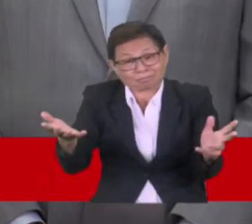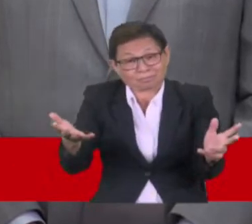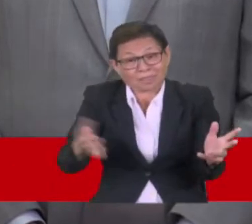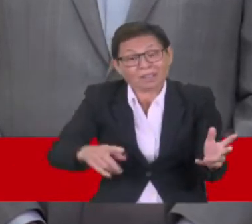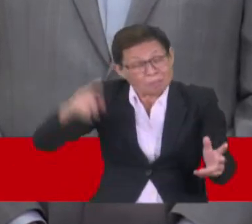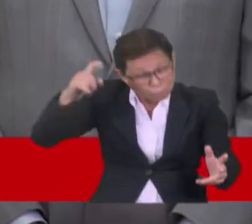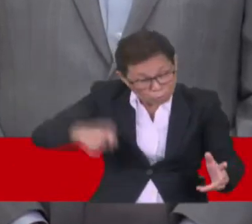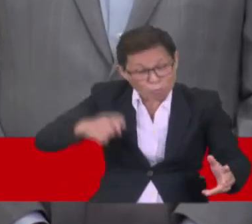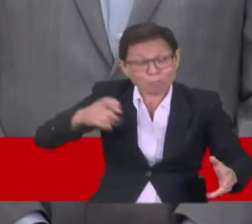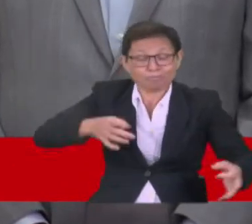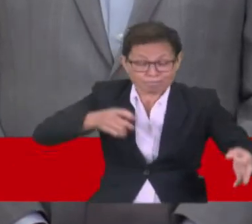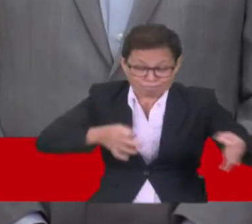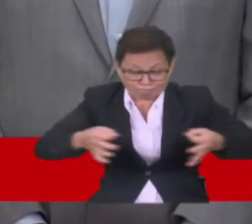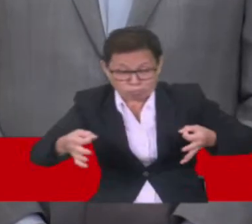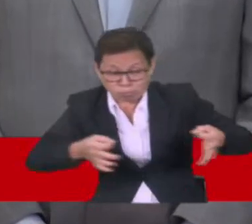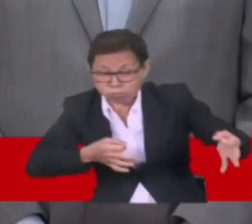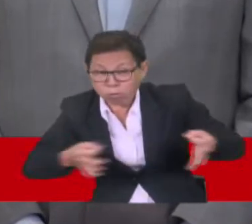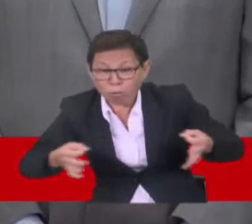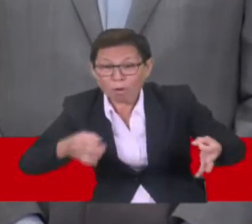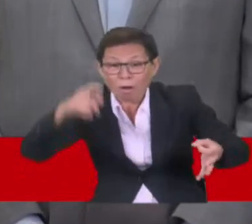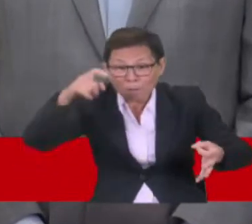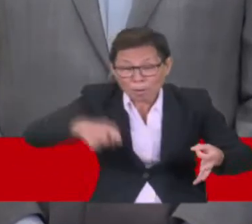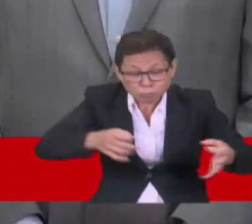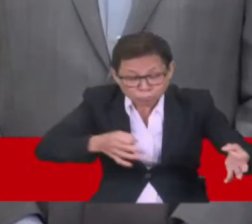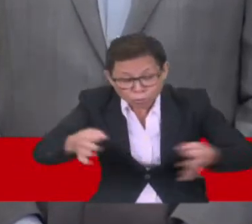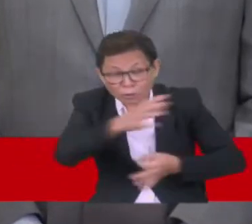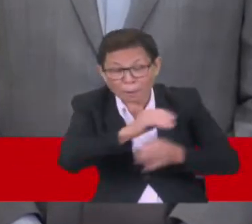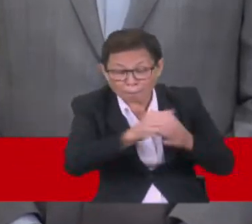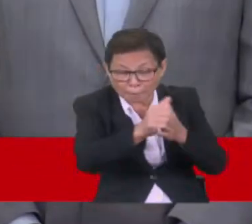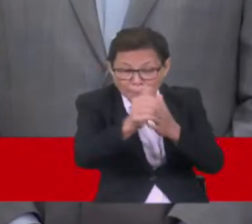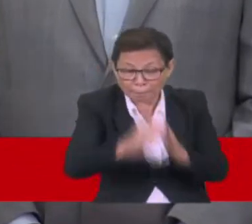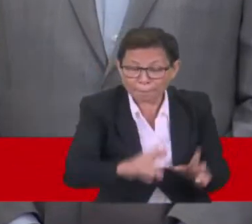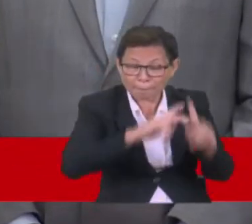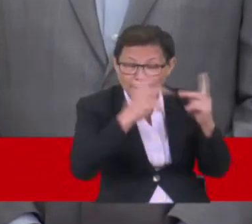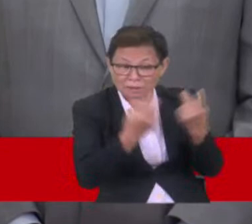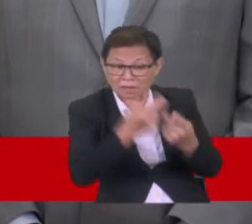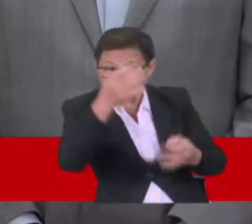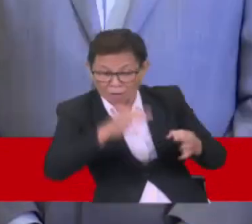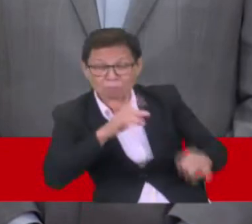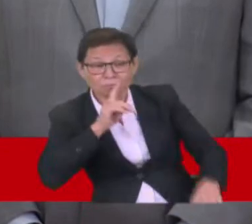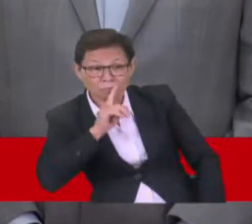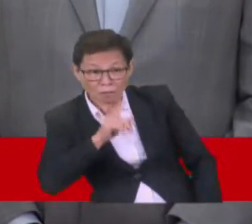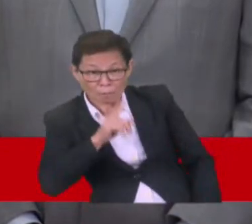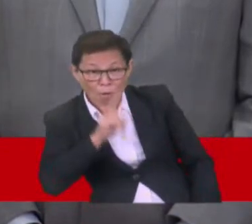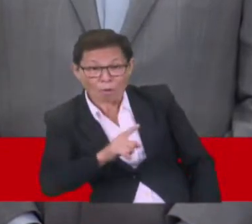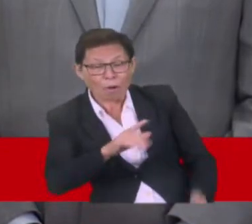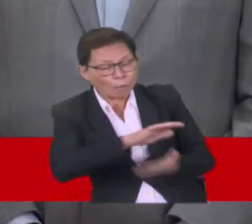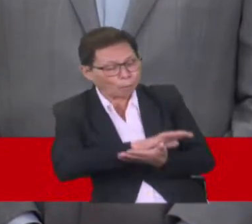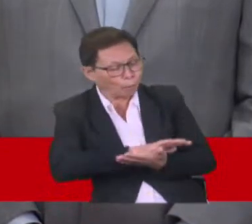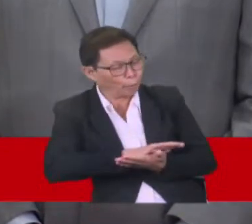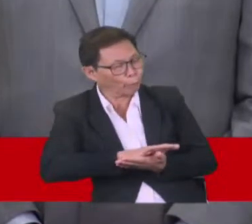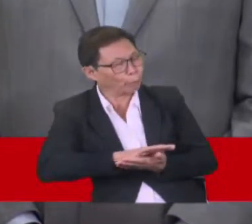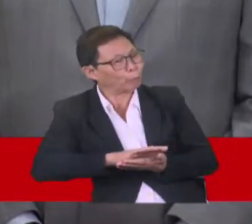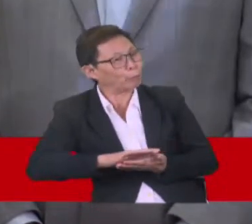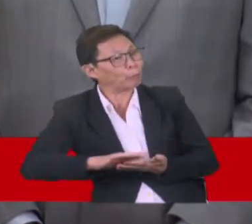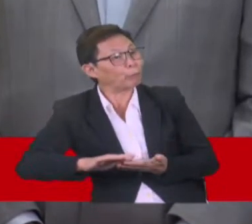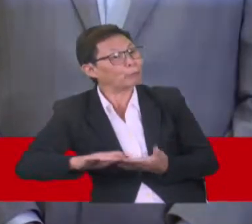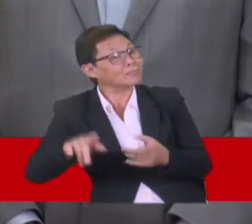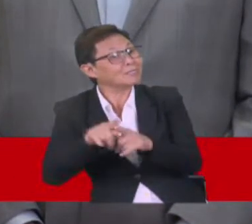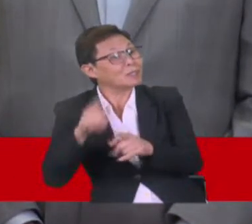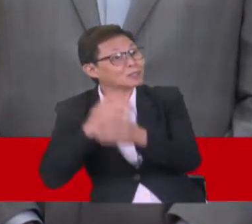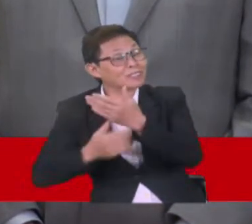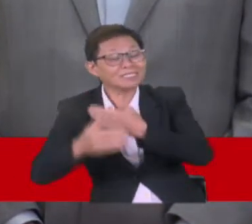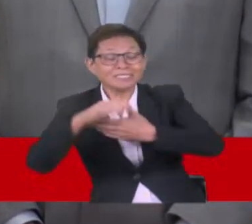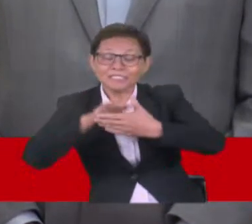dijelaskan jadi harus pimpinan Pati sekiranya mereka benar bersih seperti mana yang diceritakan